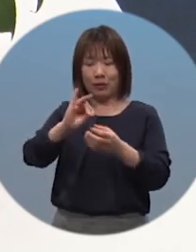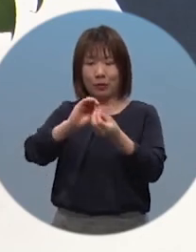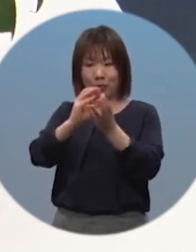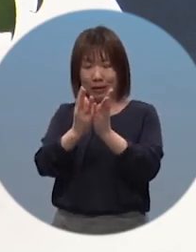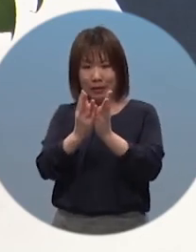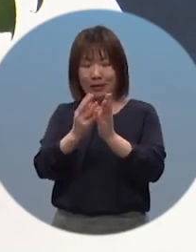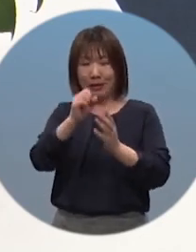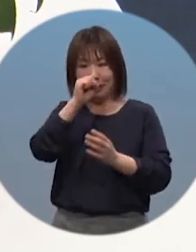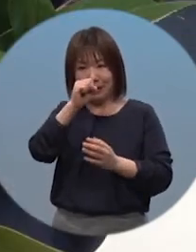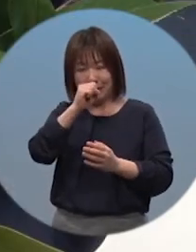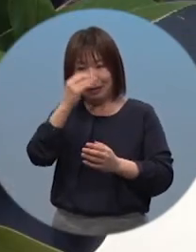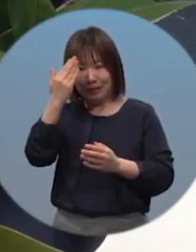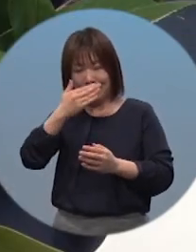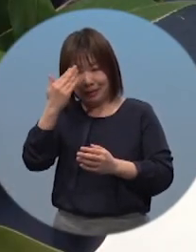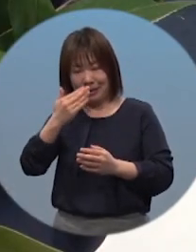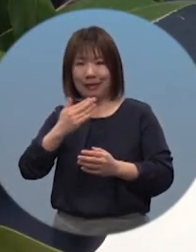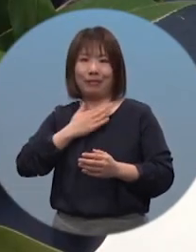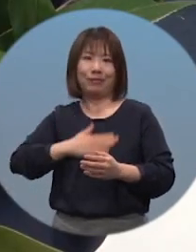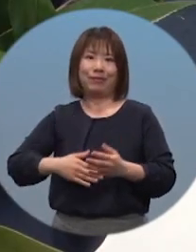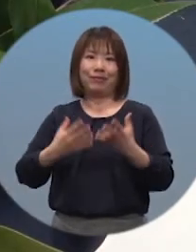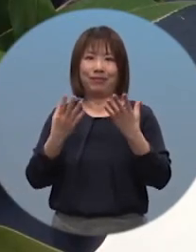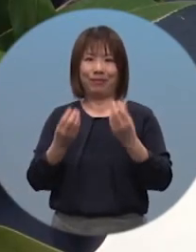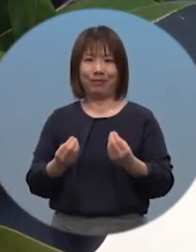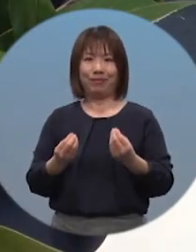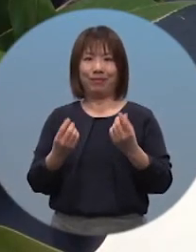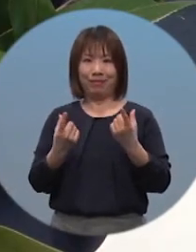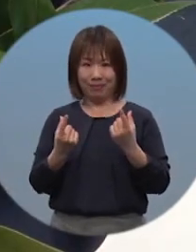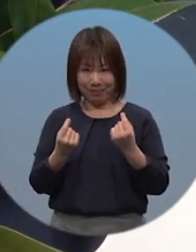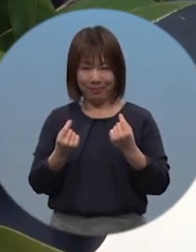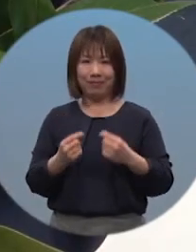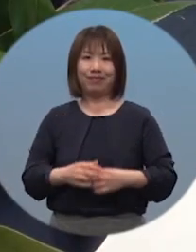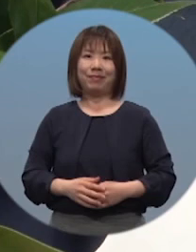良いきっかけになったのではないでしょうか